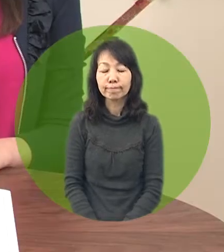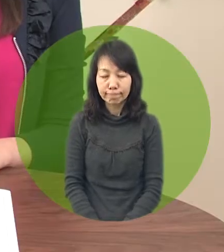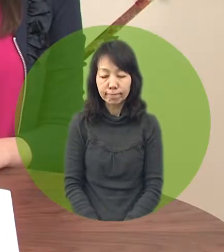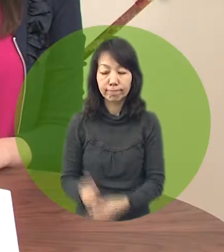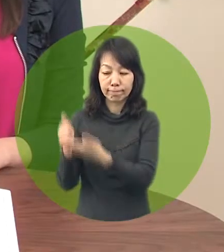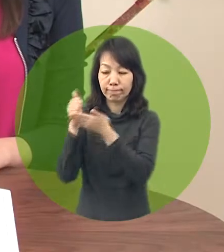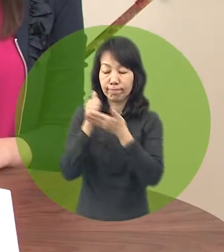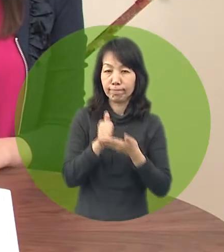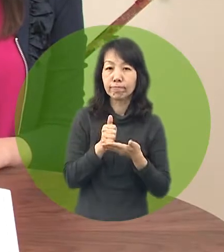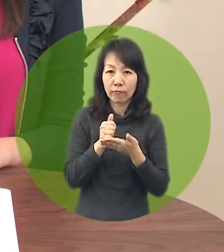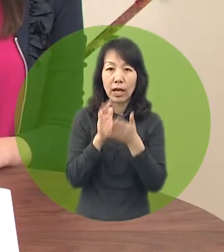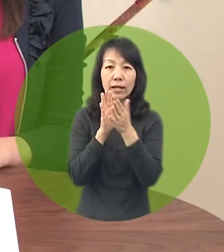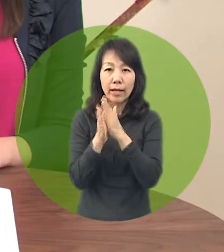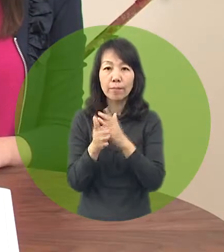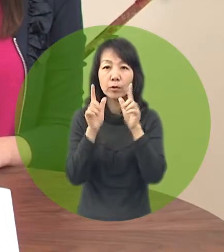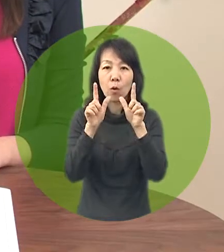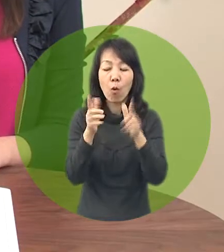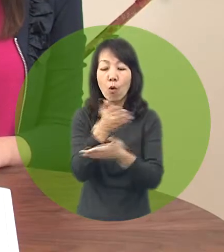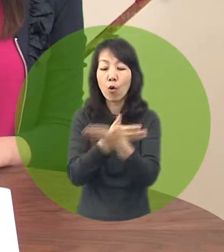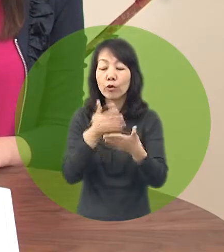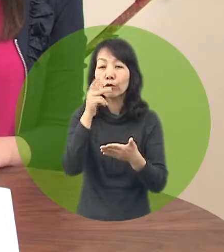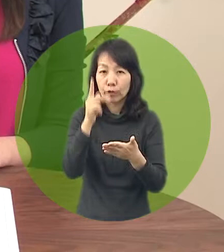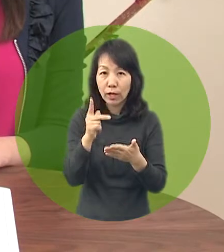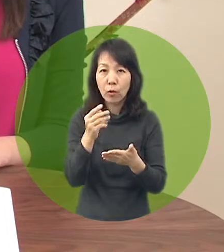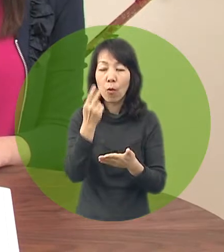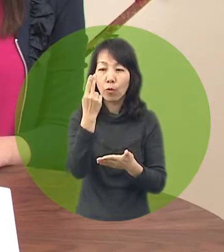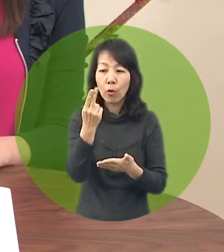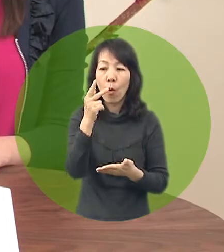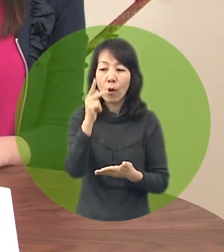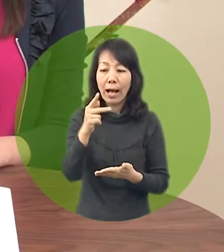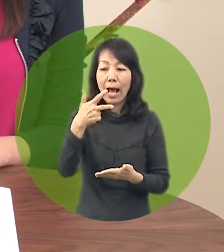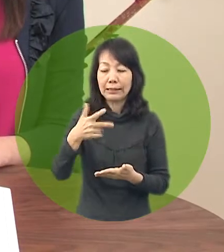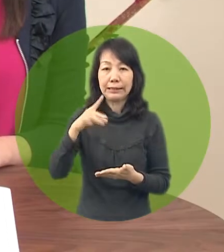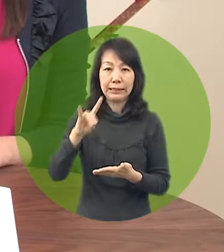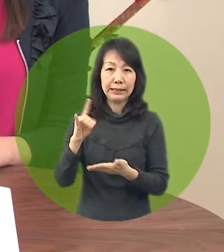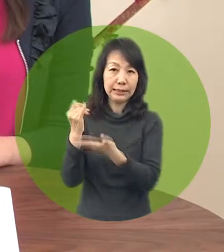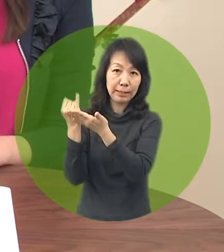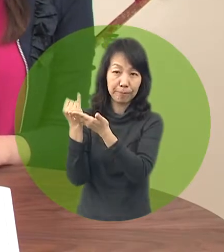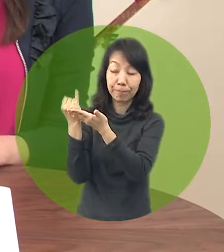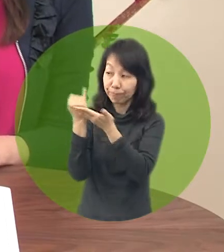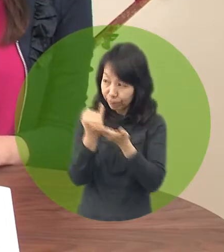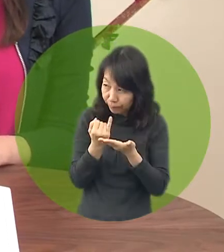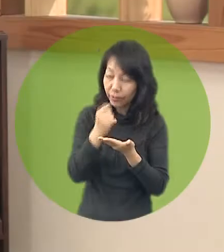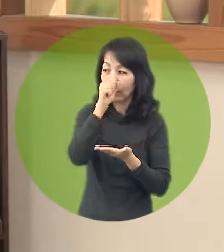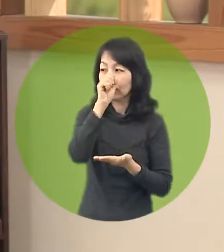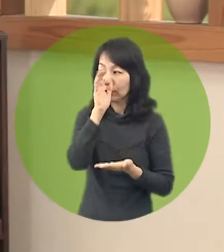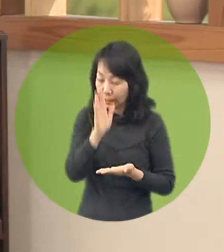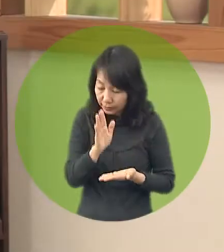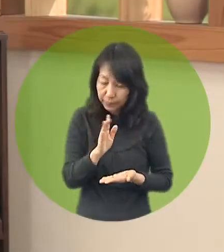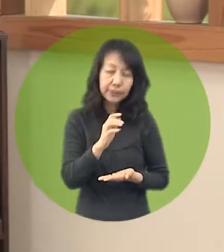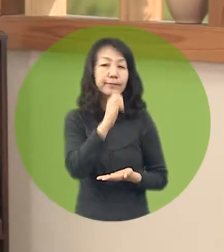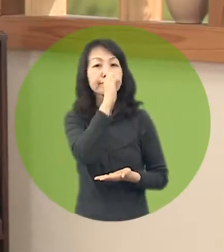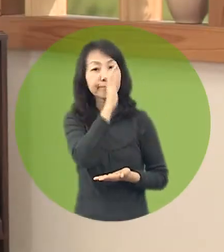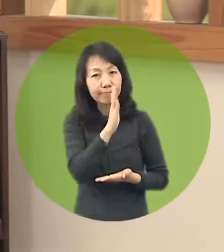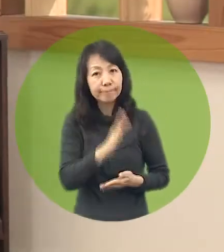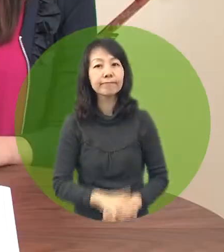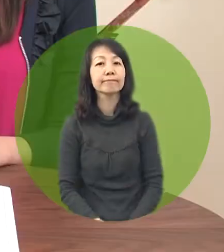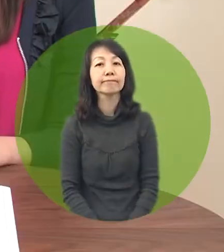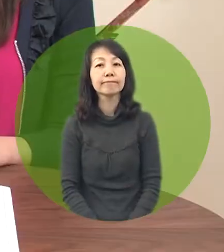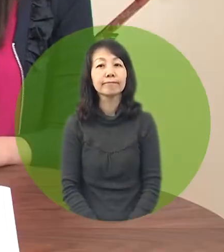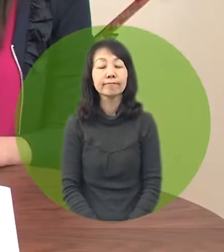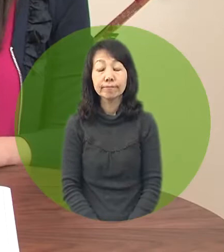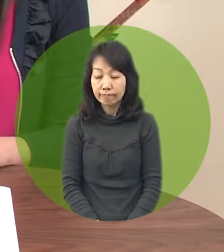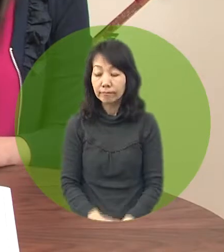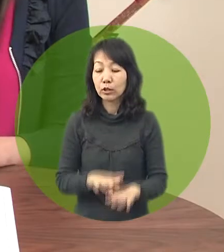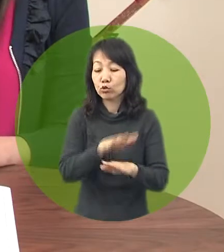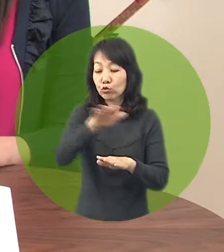スタジオには県広報交流課の渡嘉敷さんにお越しいただきました。よろしくお願いします。 よろしくお願いします。 この